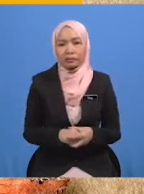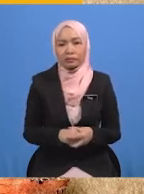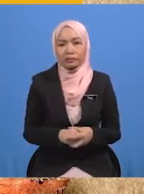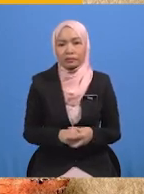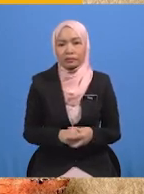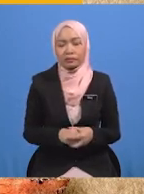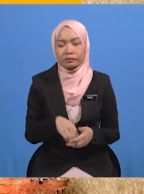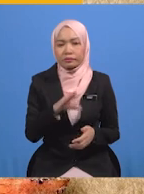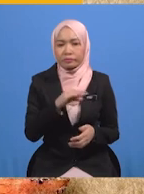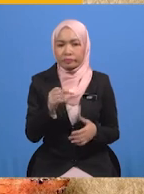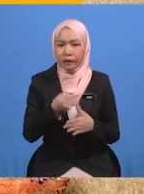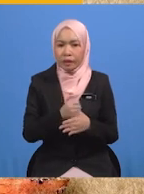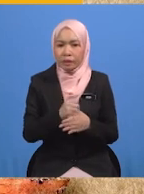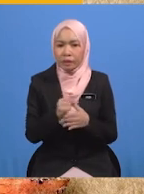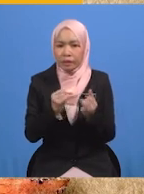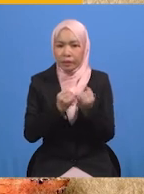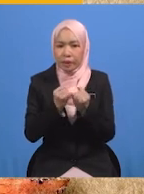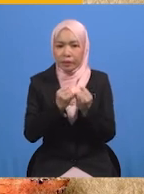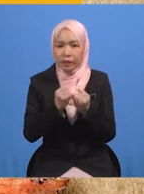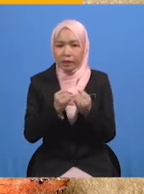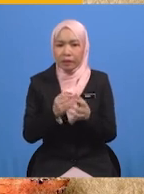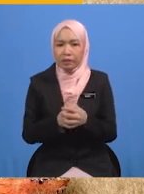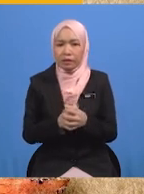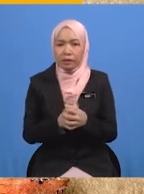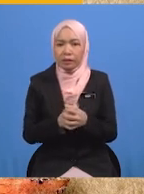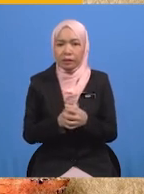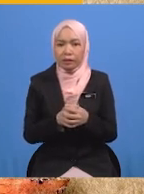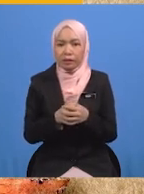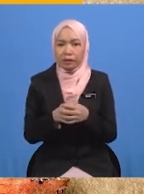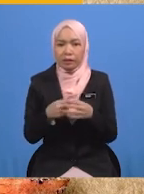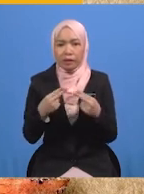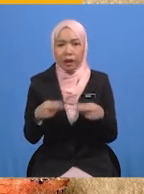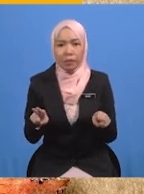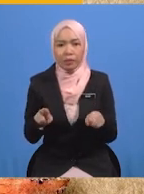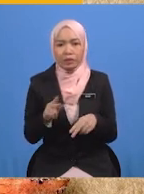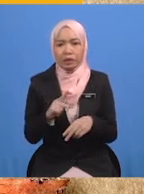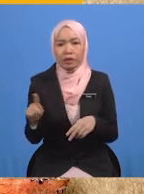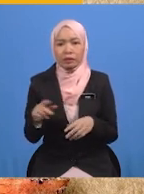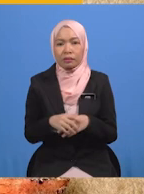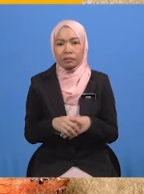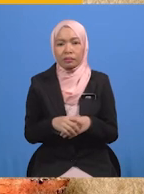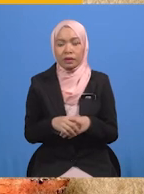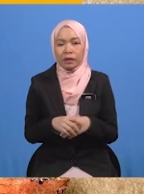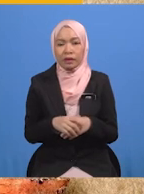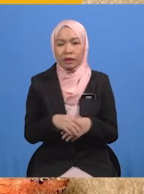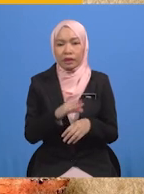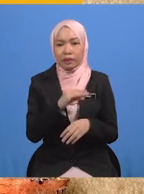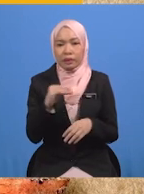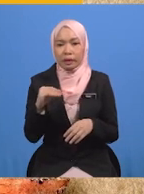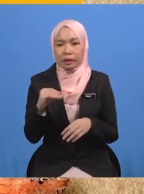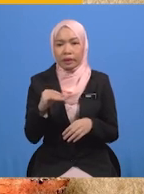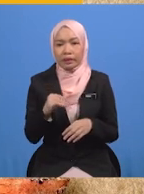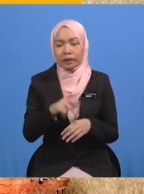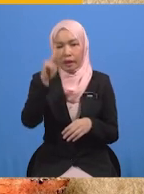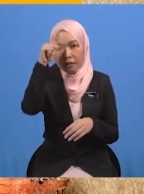yang sememangnya dinantikan oleh kuasa-kuasa Barat untuk menguasai wilayah-wilayah